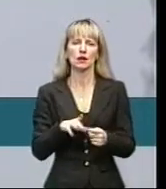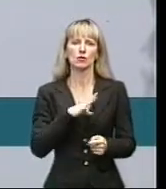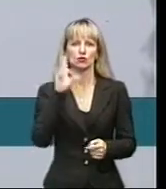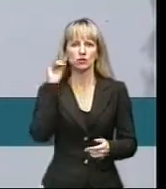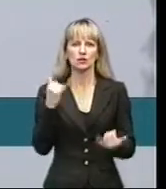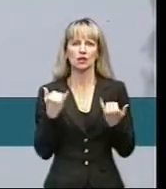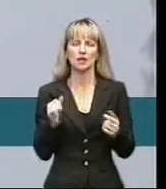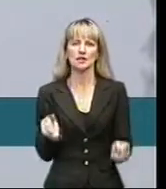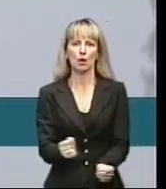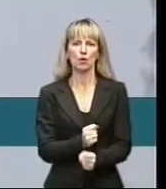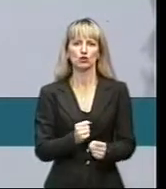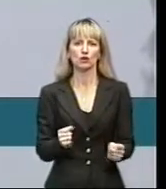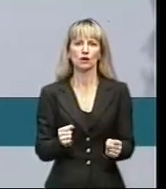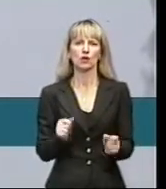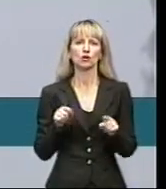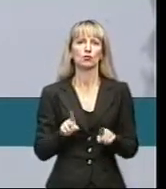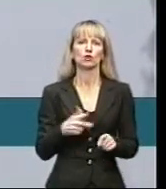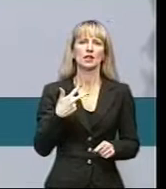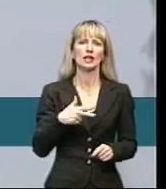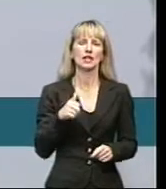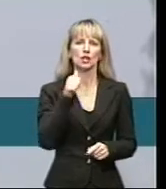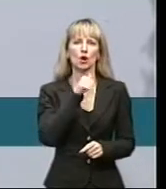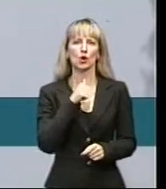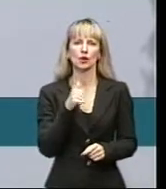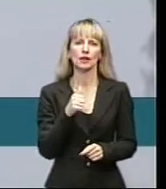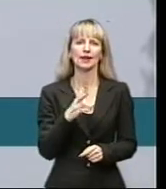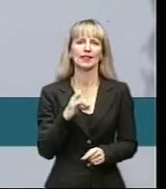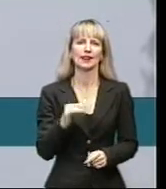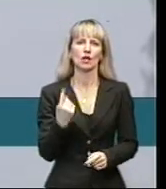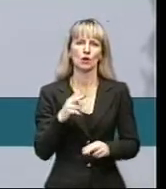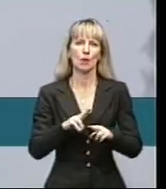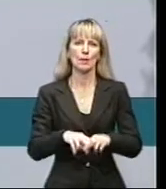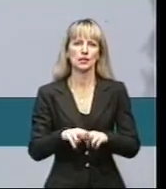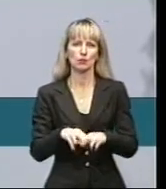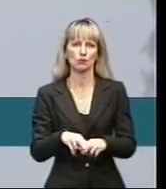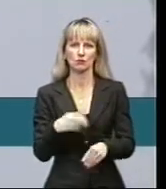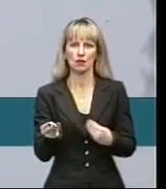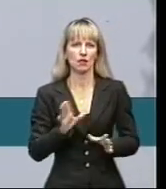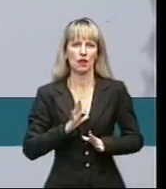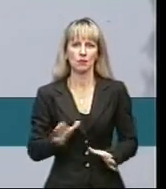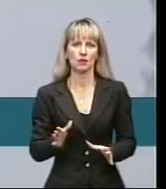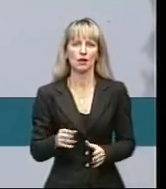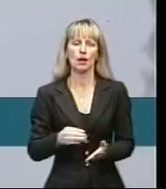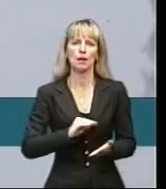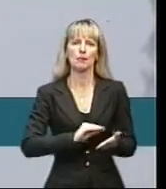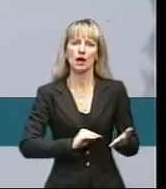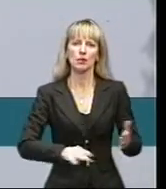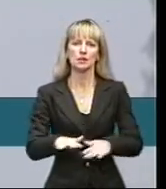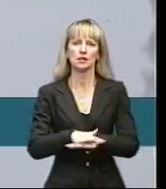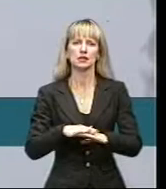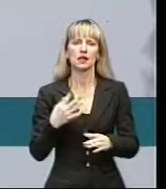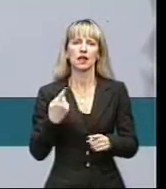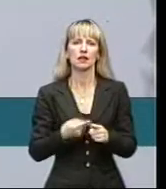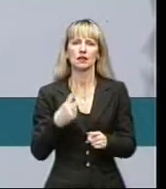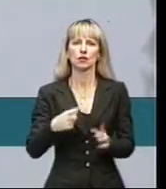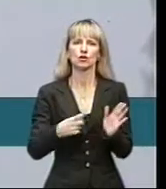зараз неможливо. Тому що 30-ті роки жодної паспортизації. Перепис населення – це 26-й